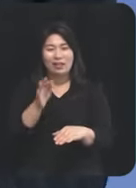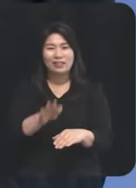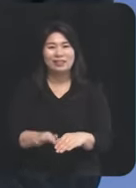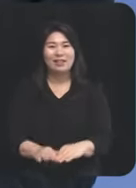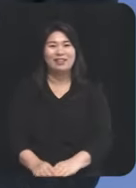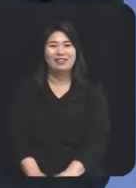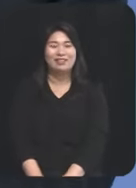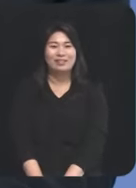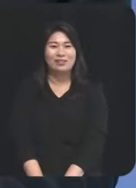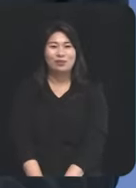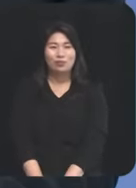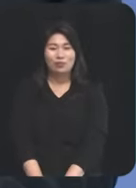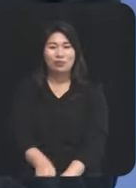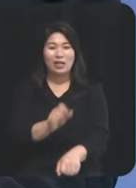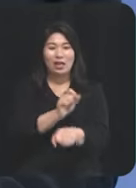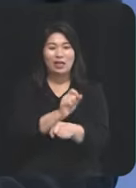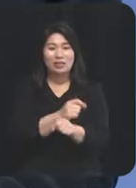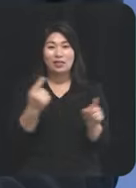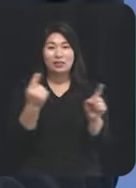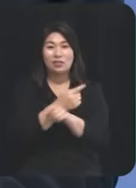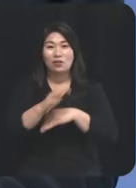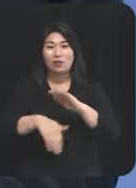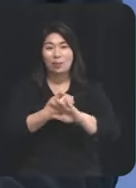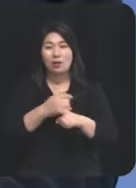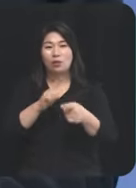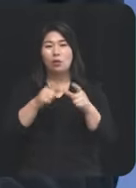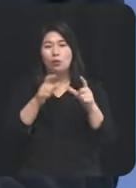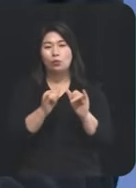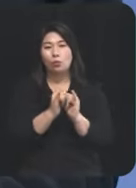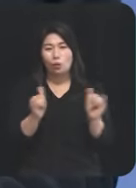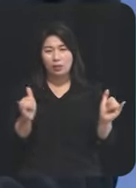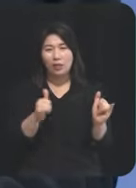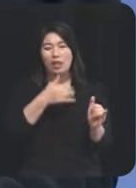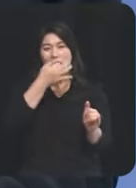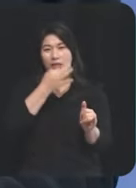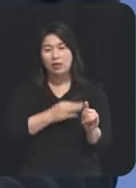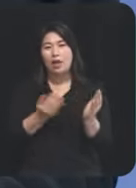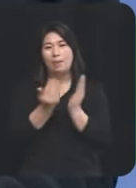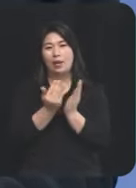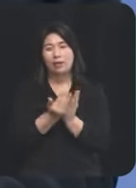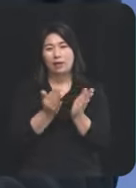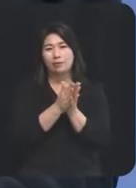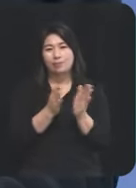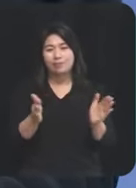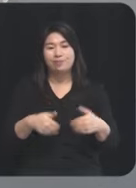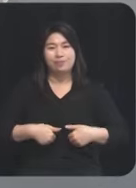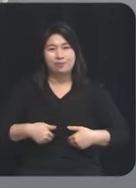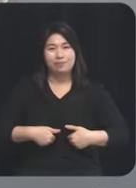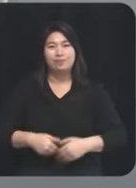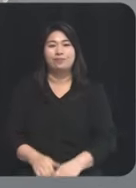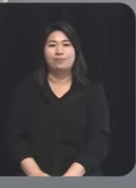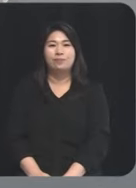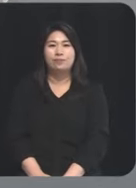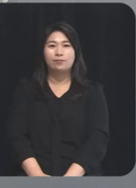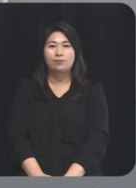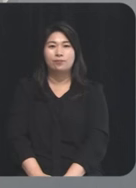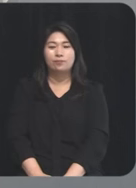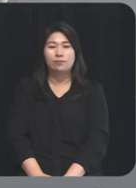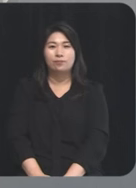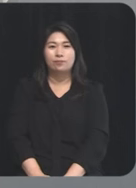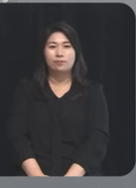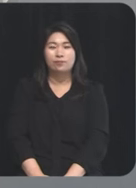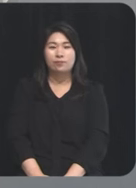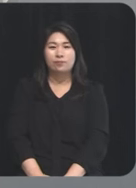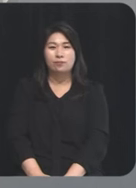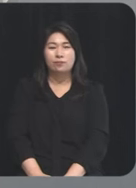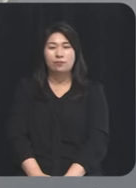아무튼 행정체제 개편은 도민의 이익의 방향으로 네. 가야 된다 네, 말씀드립니다. 동의합니다. 예, 예. 이어서 주도권을